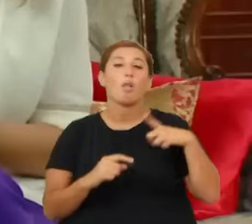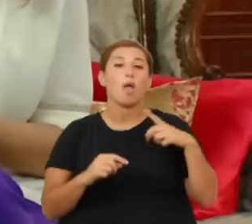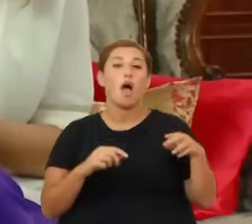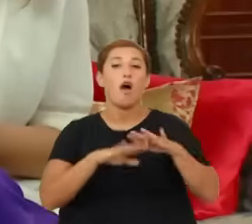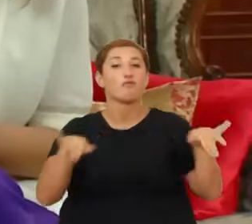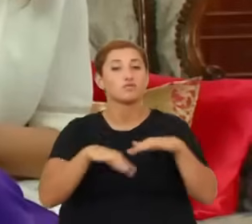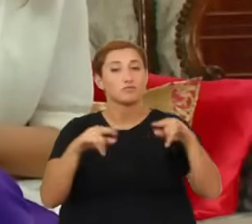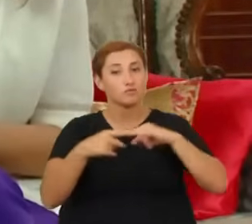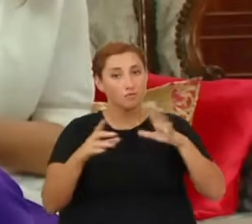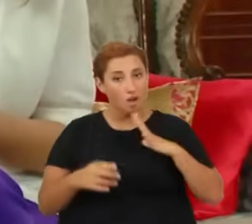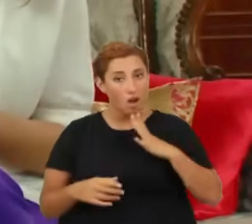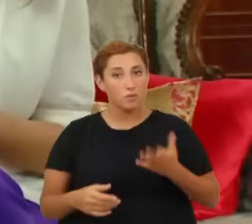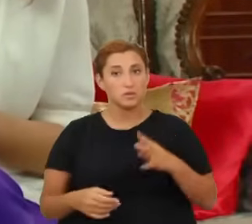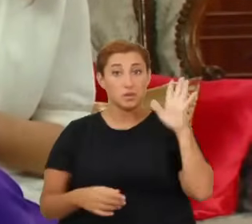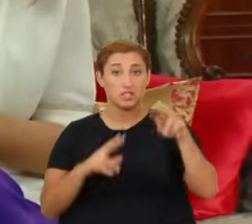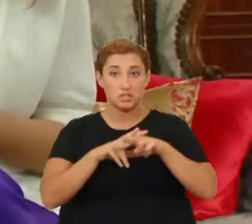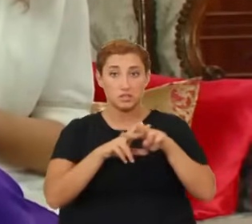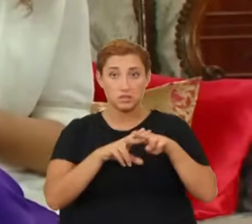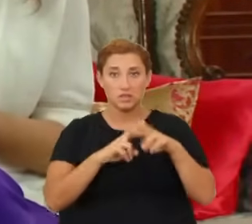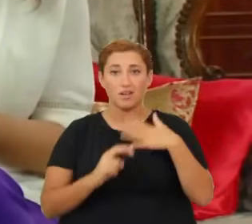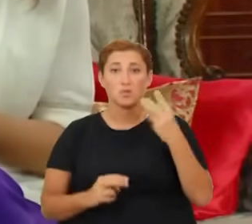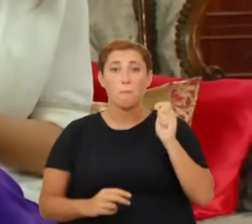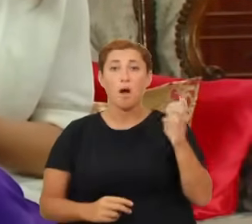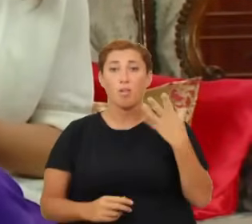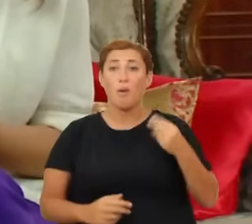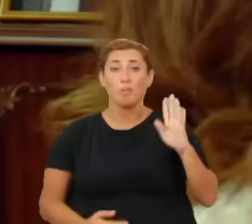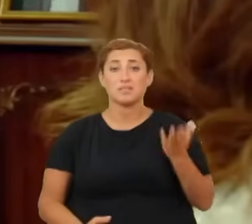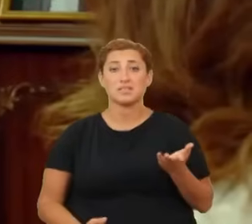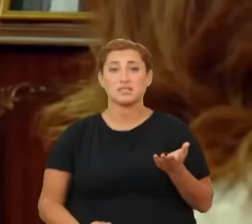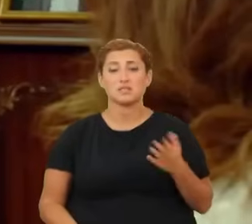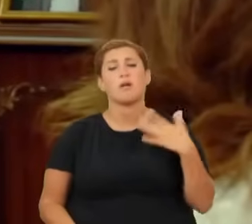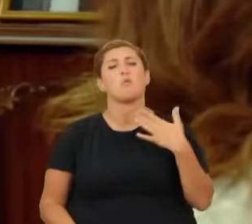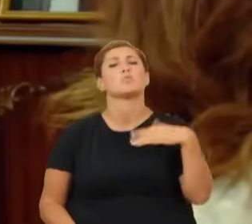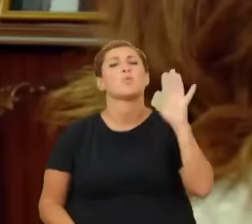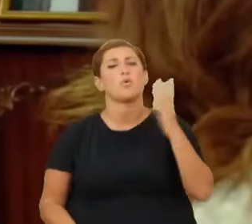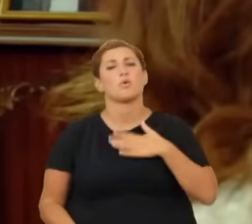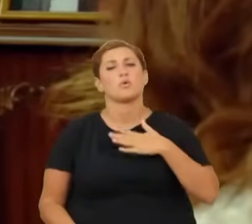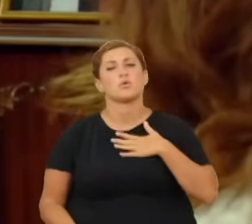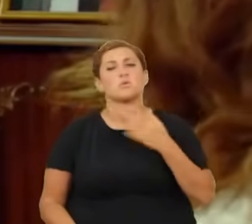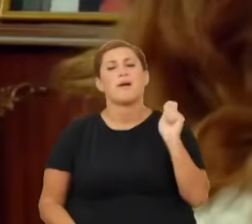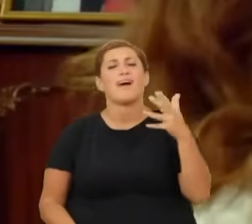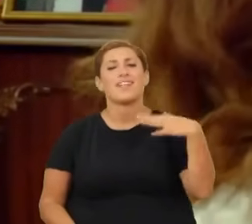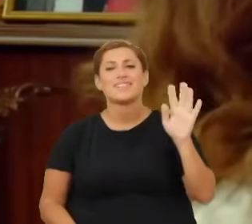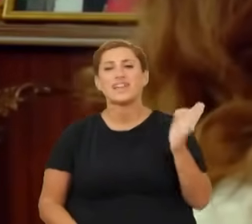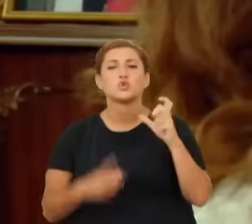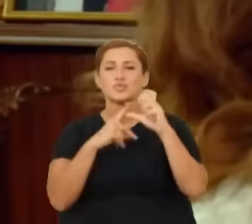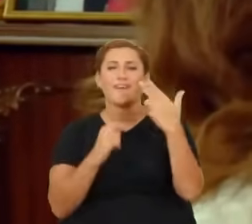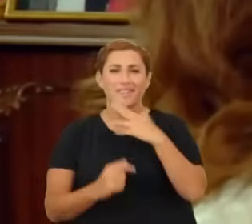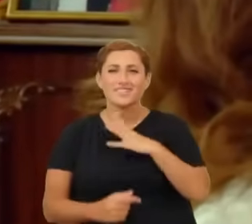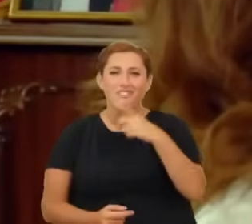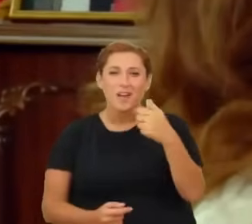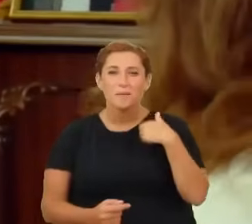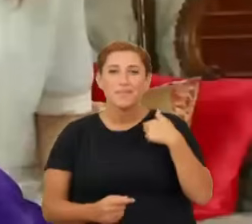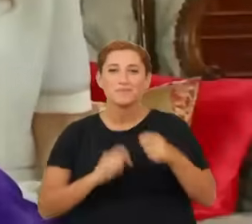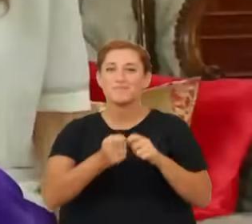varmış. Ya evet. 5 yıldızlı. Anne çok pahalı olmasın bu otel? Aa yok canım, pahalı falan değil. Yani hani Şükran teyzem var ya